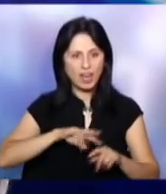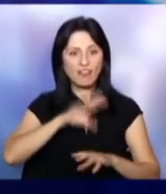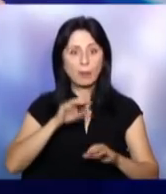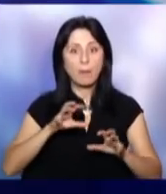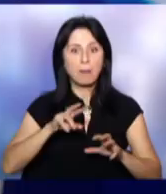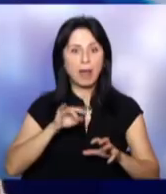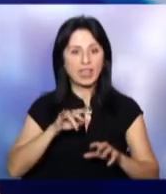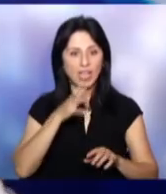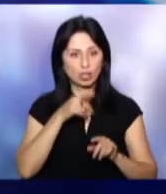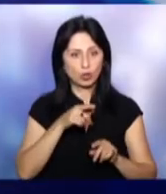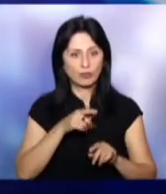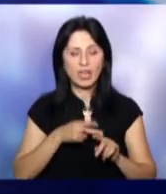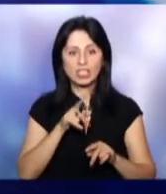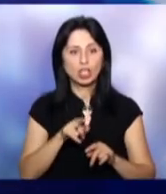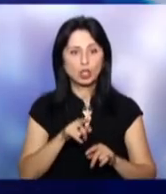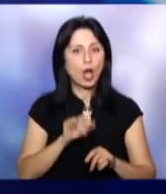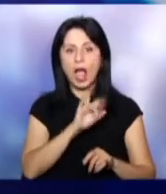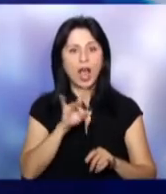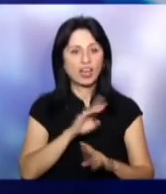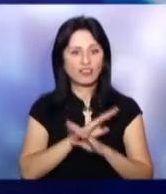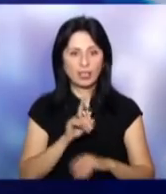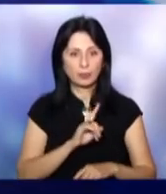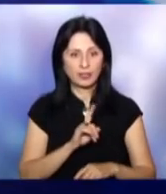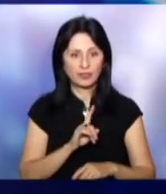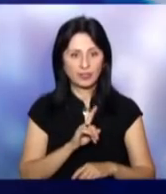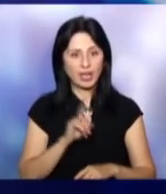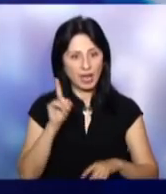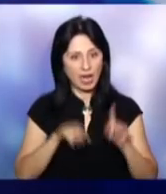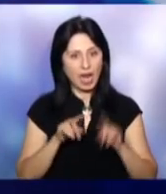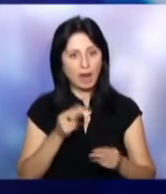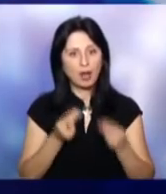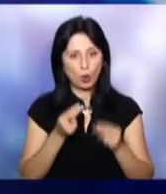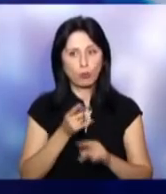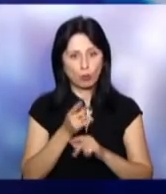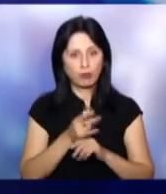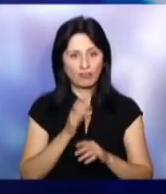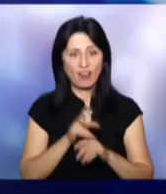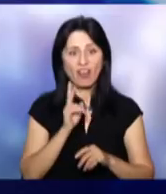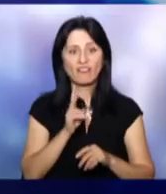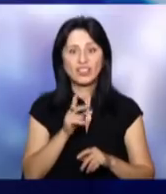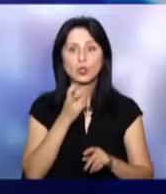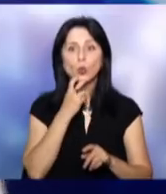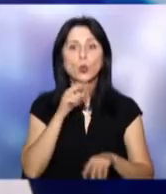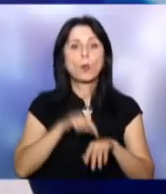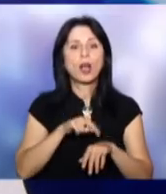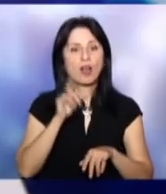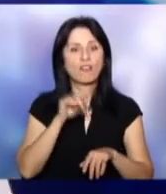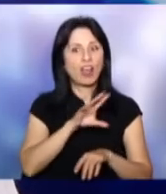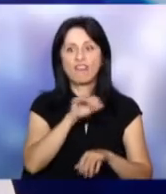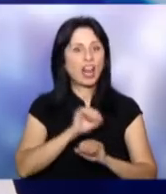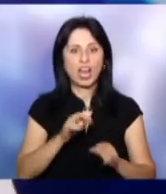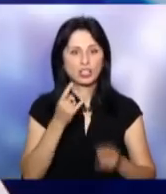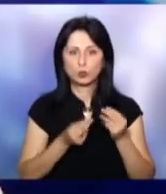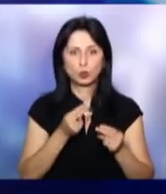ყველაფერი მობილიზებულია, ასეთ დროს არ კვდებიან. და ხანდახან ხუმრობით ვეუბნები ხოლმე მათ, ვისაც იუმორის გრძნობა აქვს, ყველასთან არ